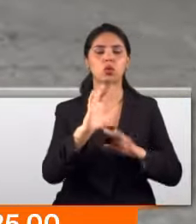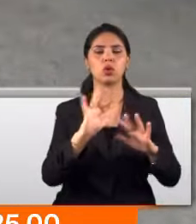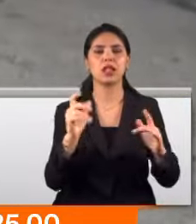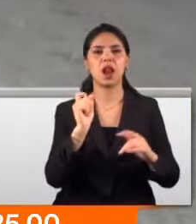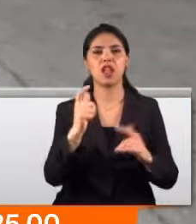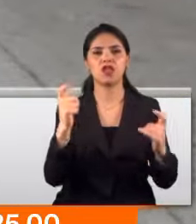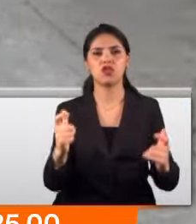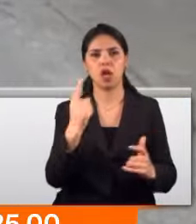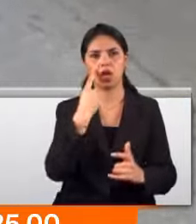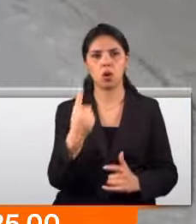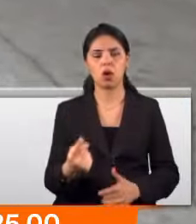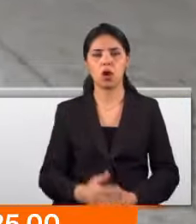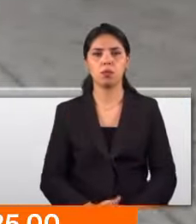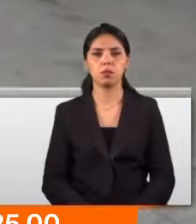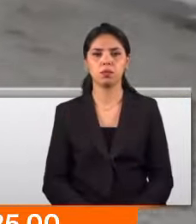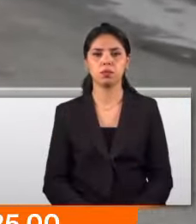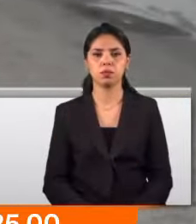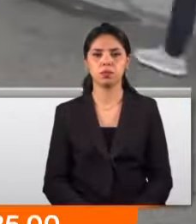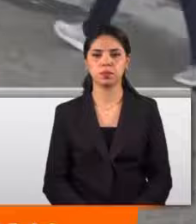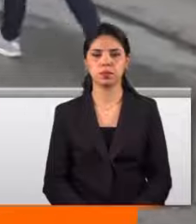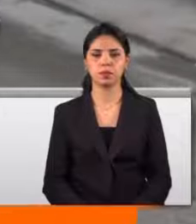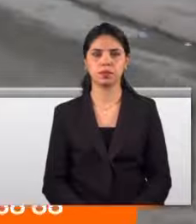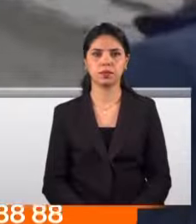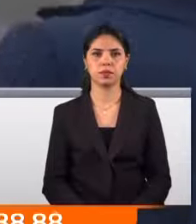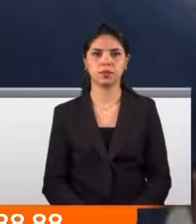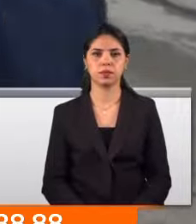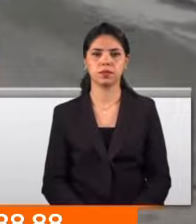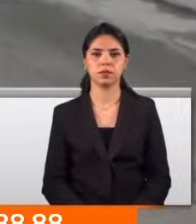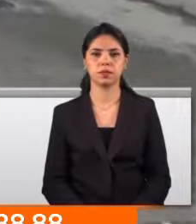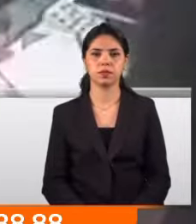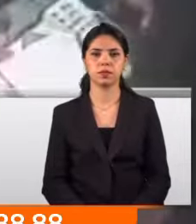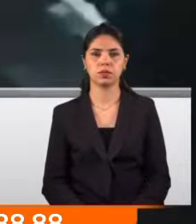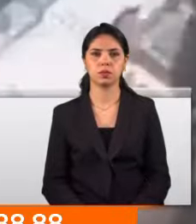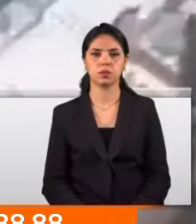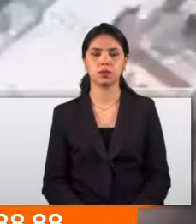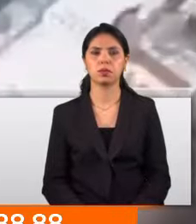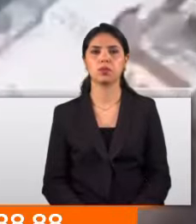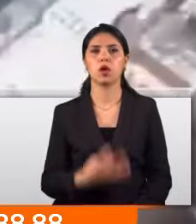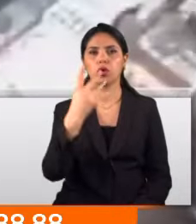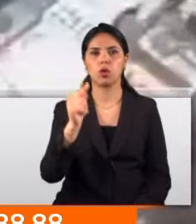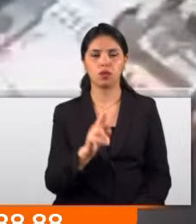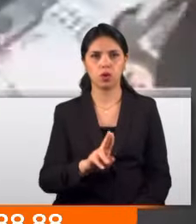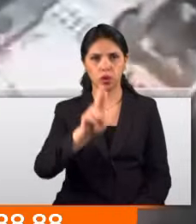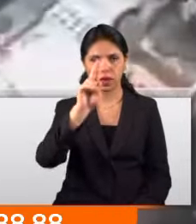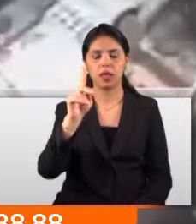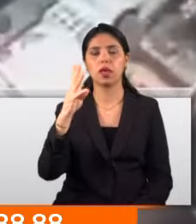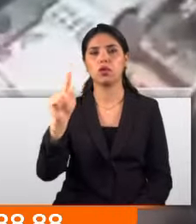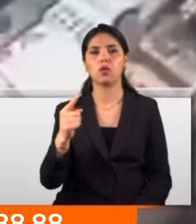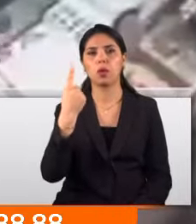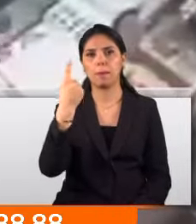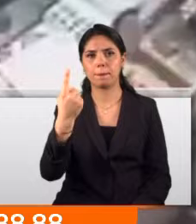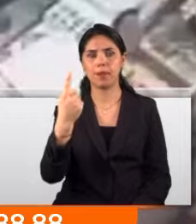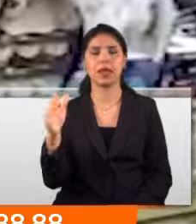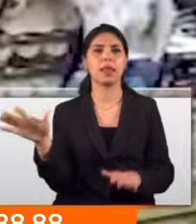ilçesiydi. 4,7 ve 4,1